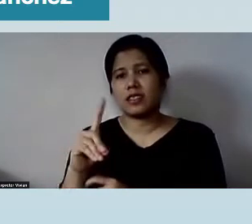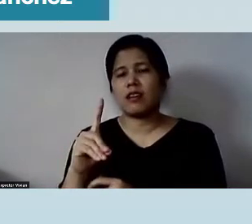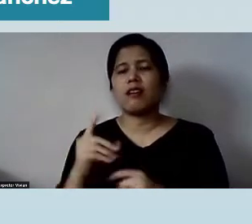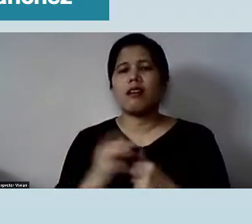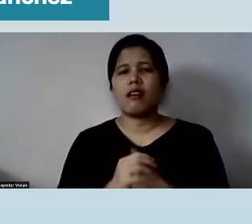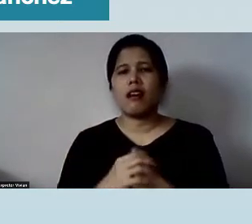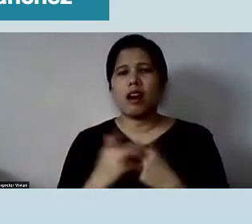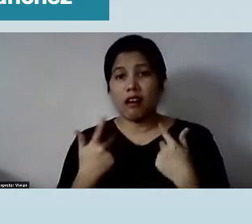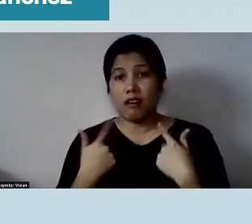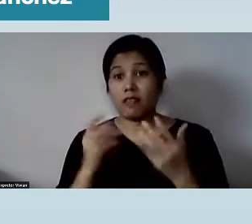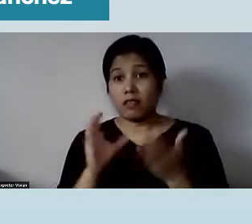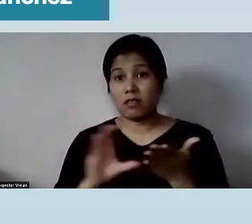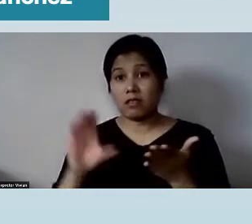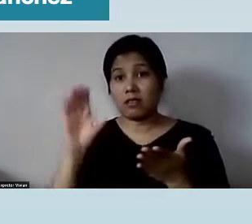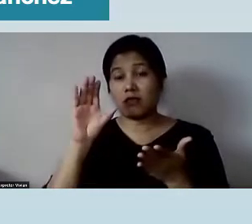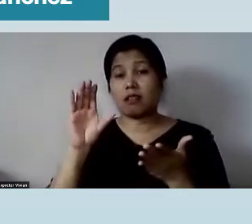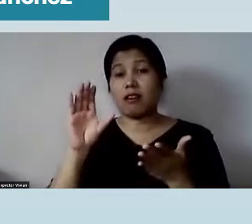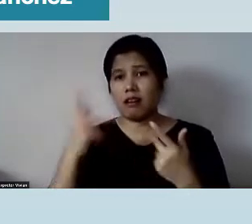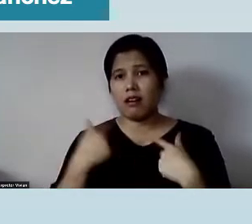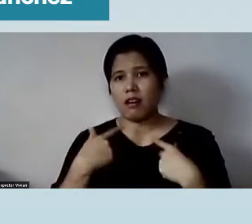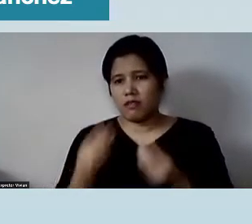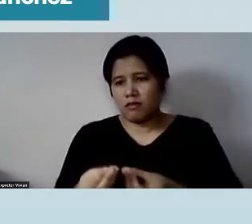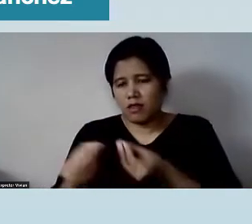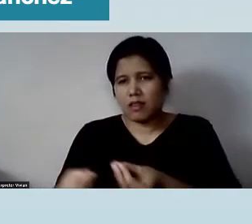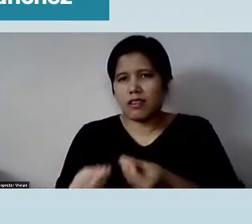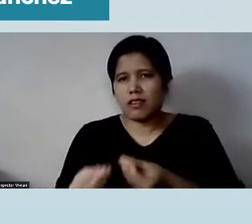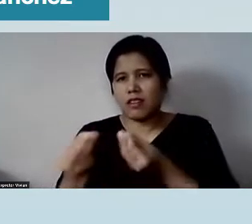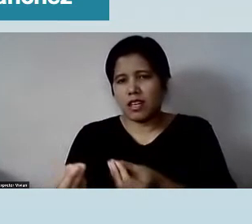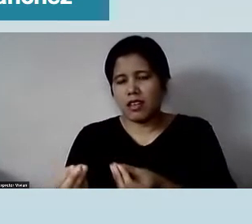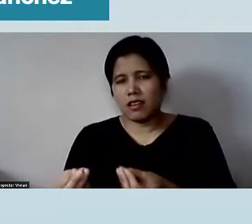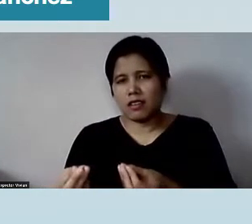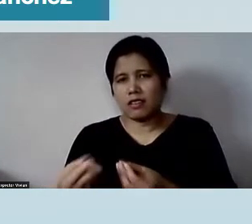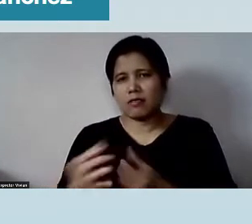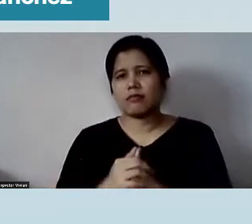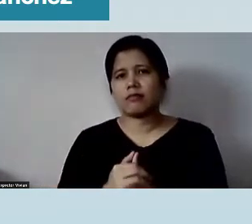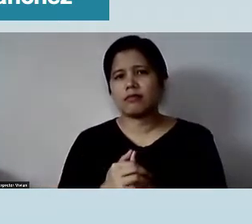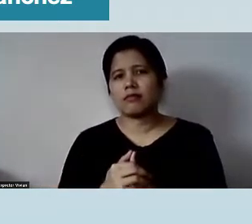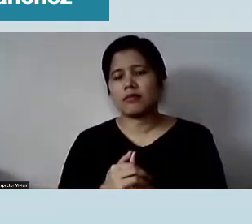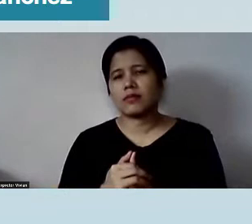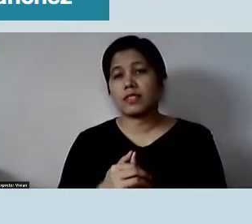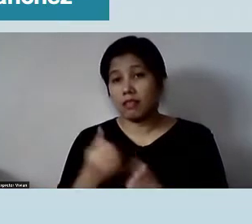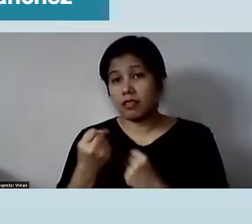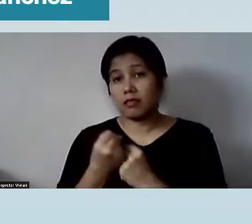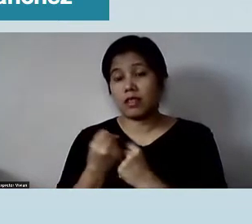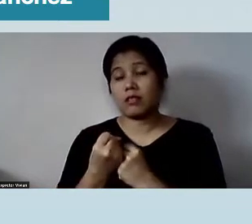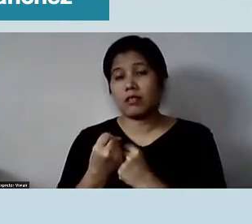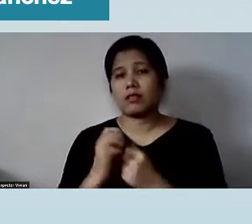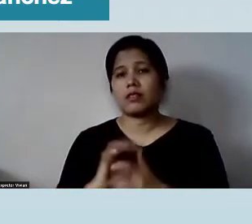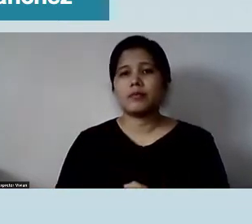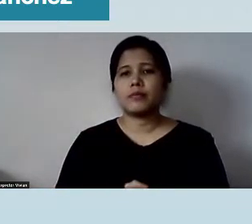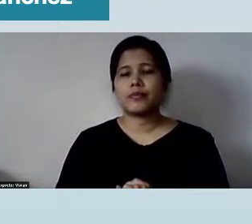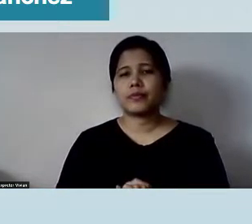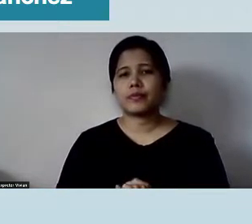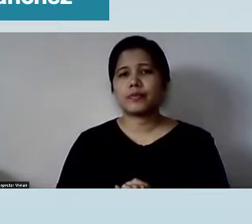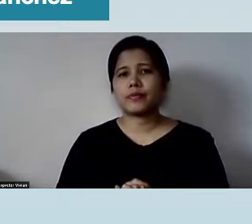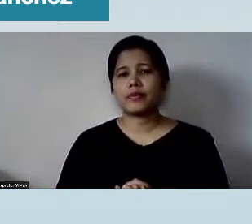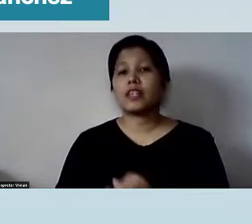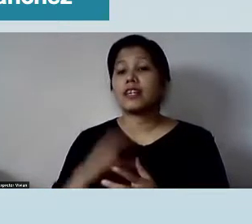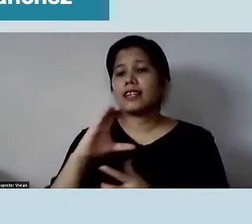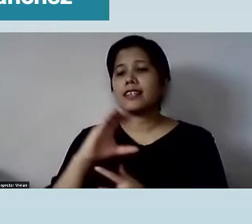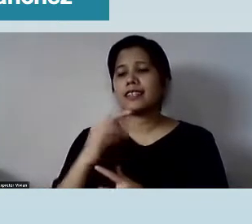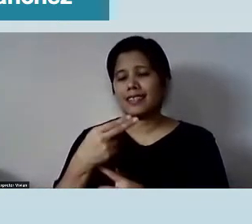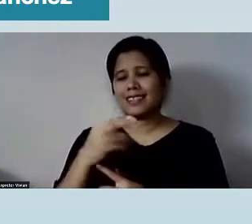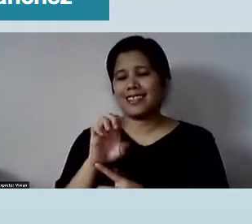tayong tertiary education subsidy being provided by the UNIFAST, an attached agency of the Commission on Higher